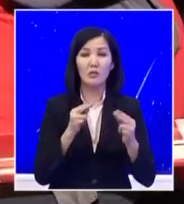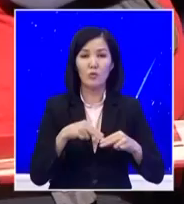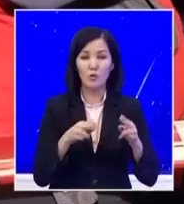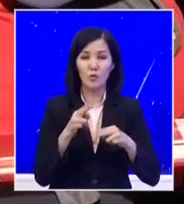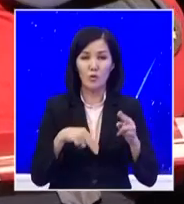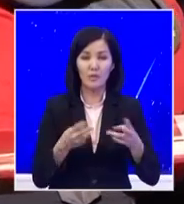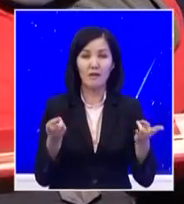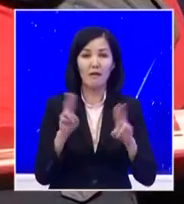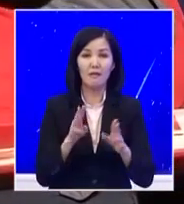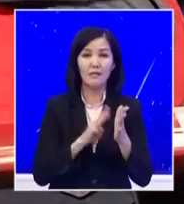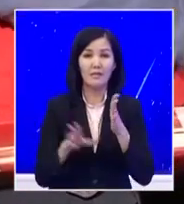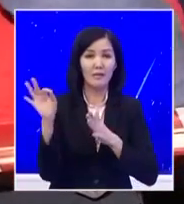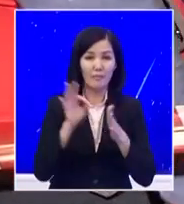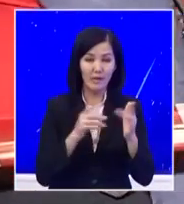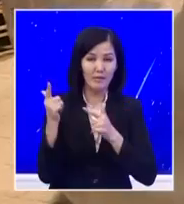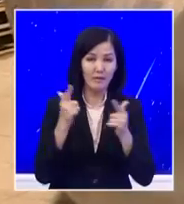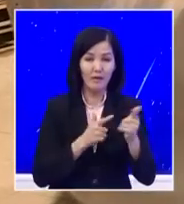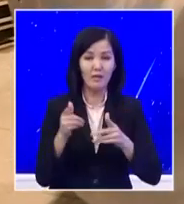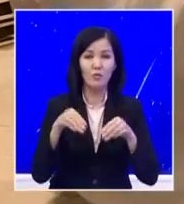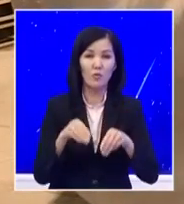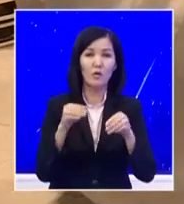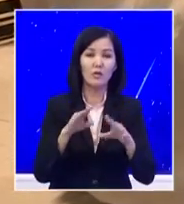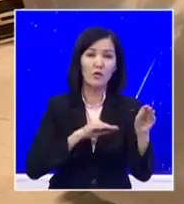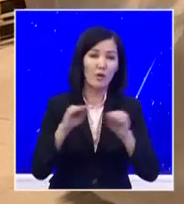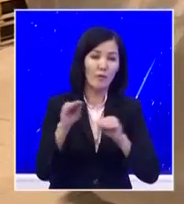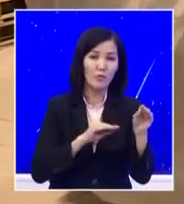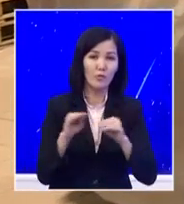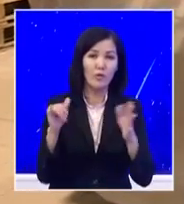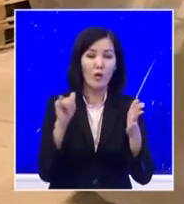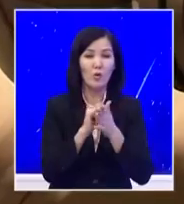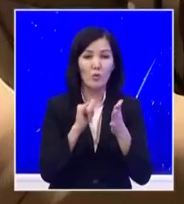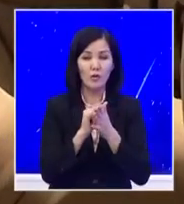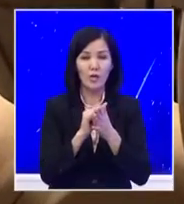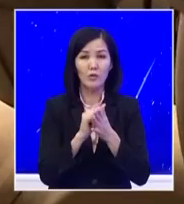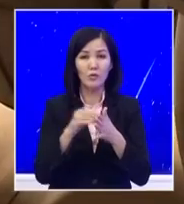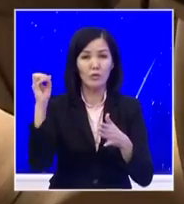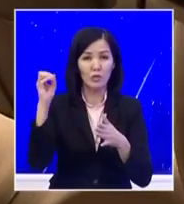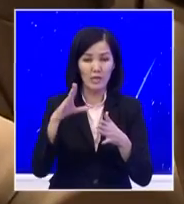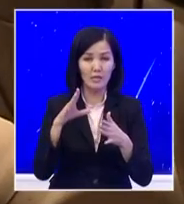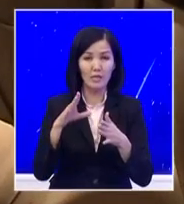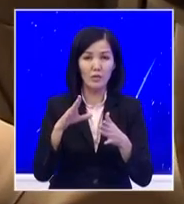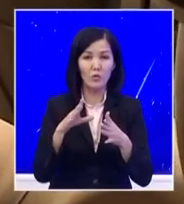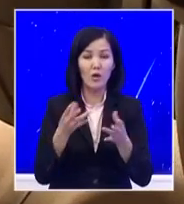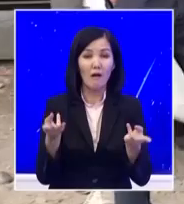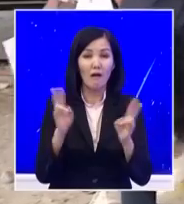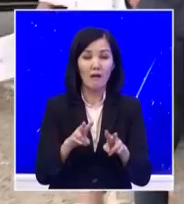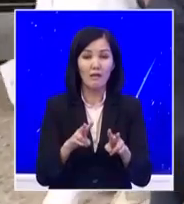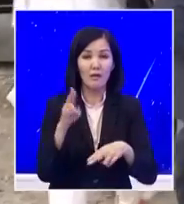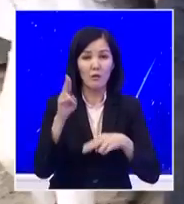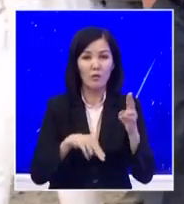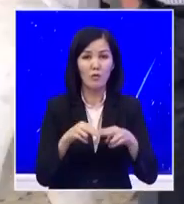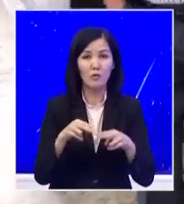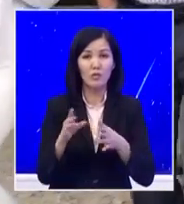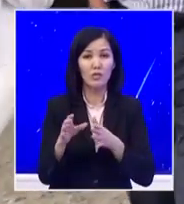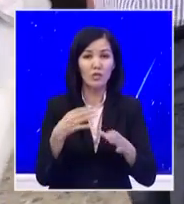бүгінге 80%-ға дайын. Абаттандыру, көгалдандыру, қазандықтарды орнату, сыртқы жарықтандыру шаруалары қалды. Мердігерлер қимылы